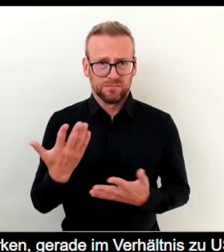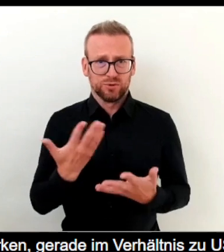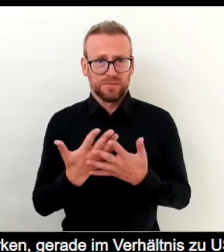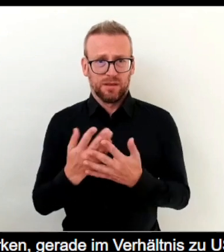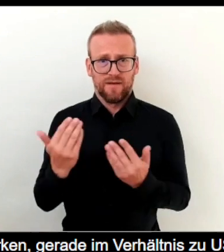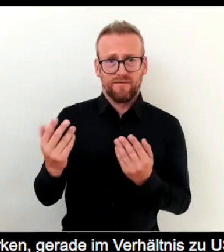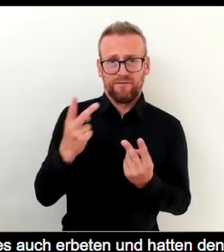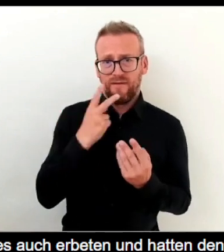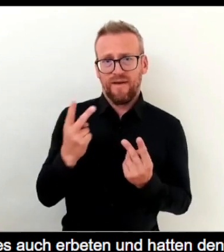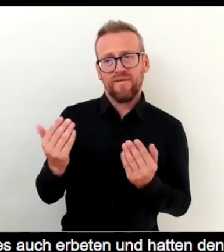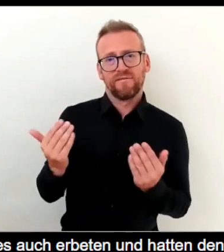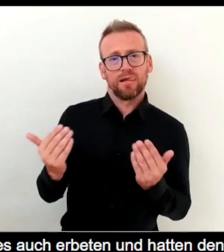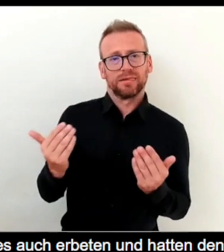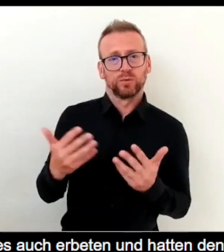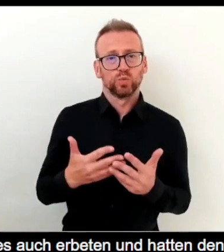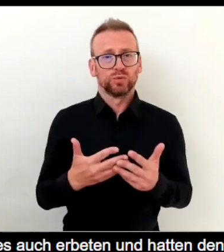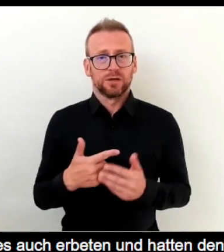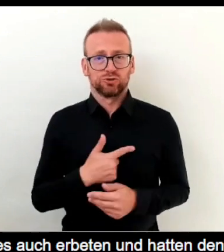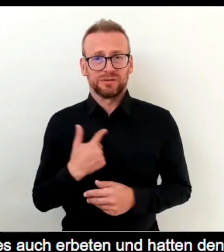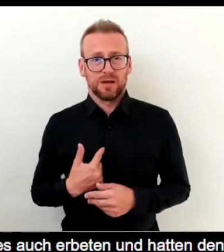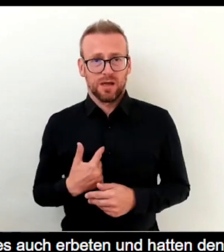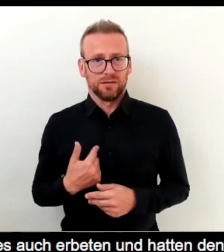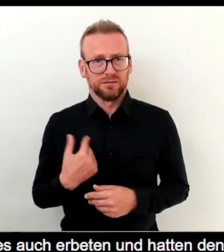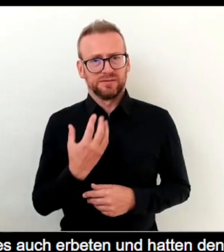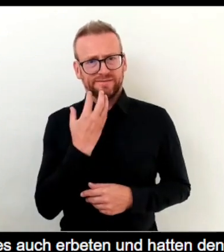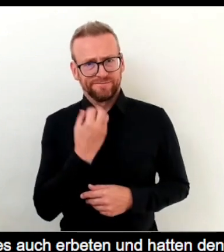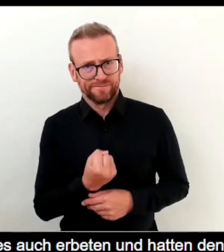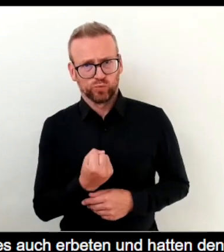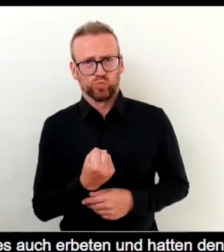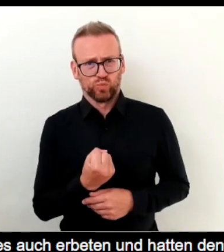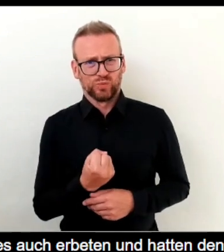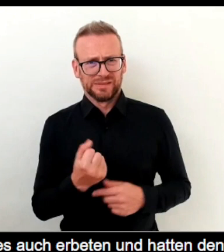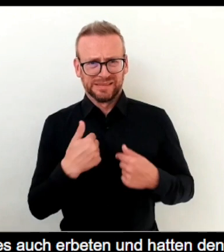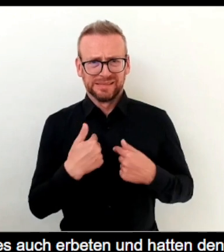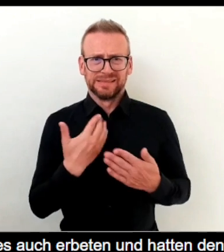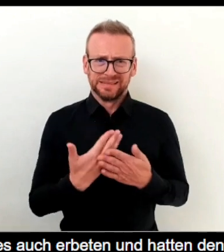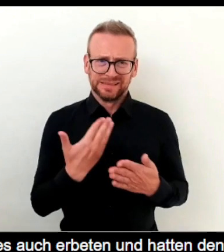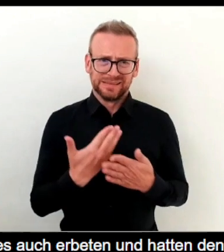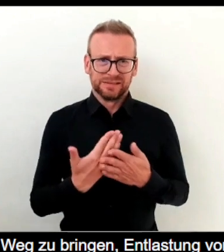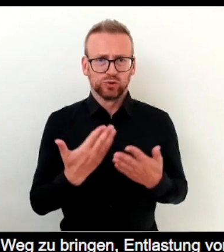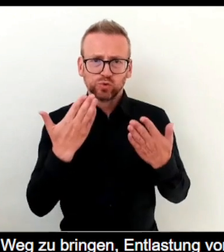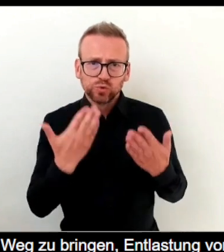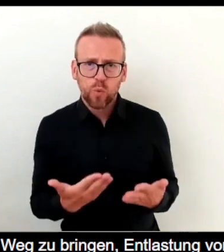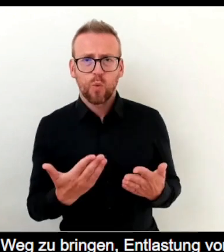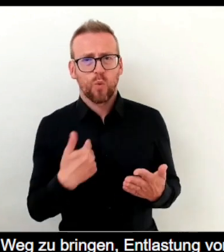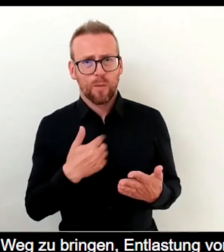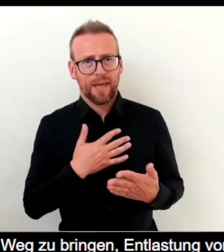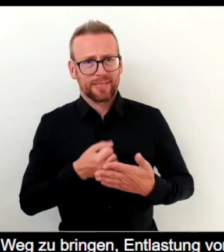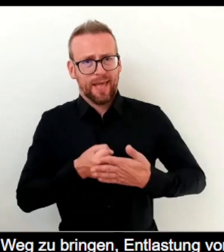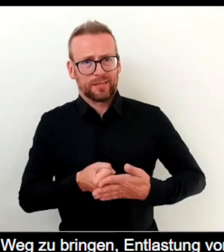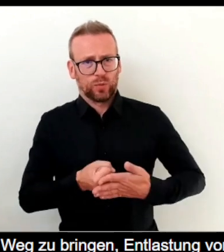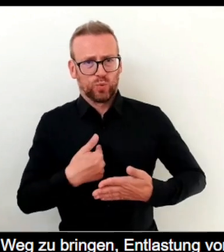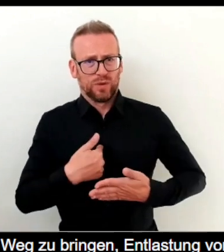energetische Sanierung. Also wir brauchen kein europäisches Heizgesetz, zweiter Teil zum deutschen Heizgesetz. Das wäre ein